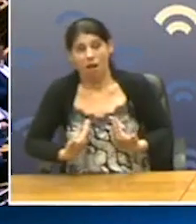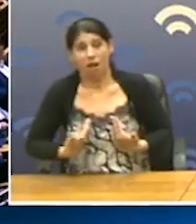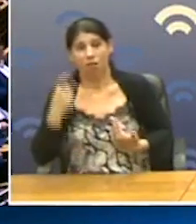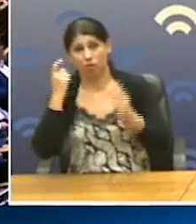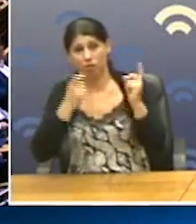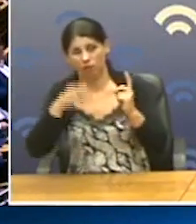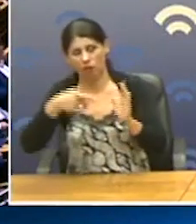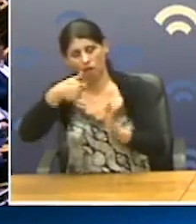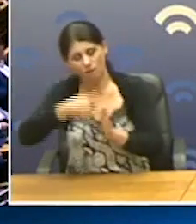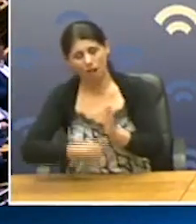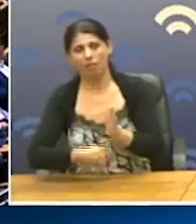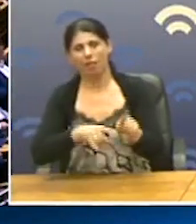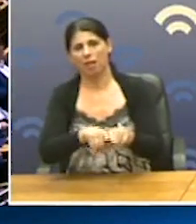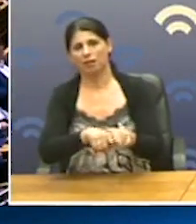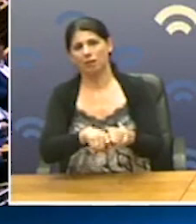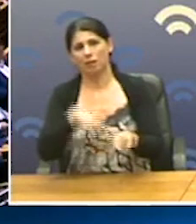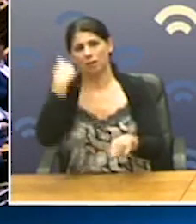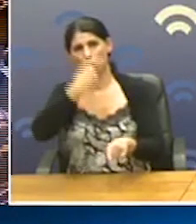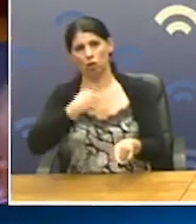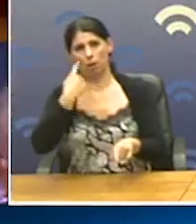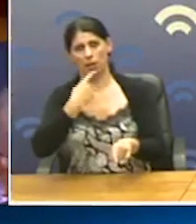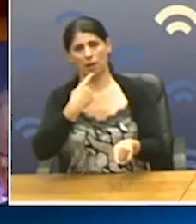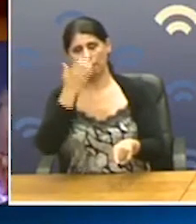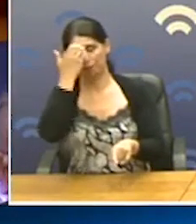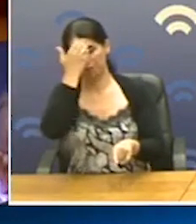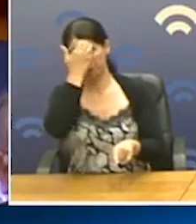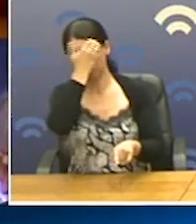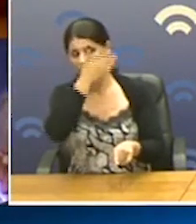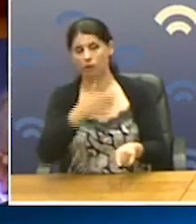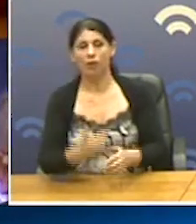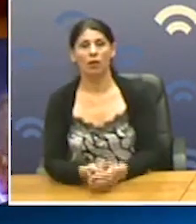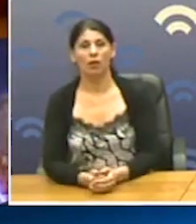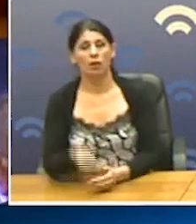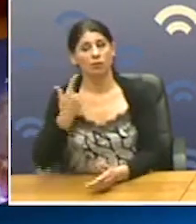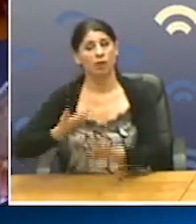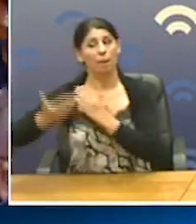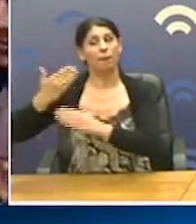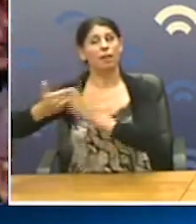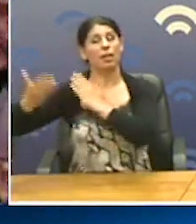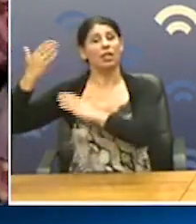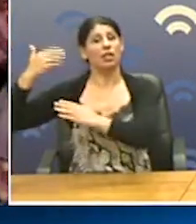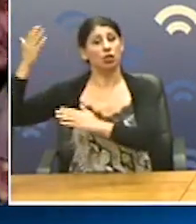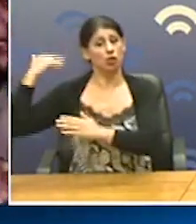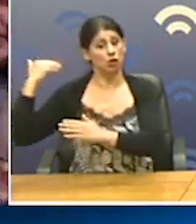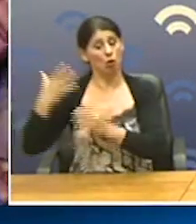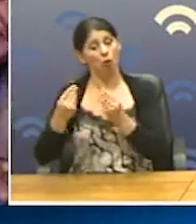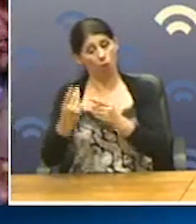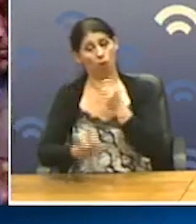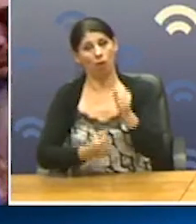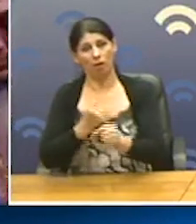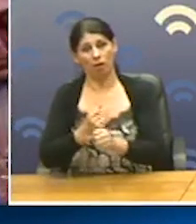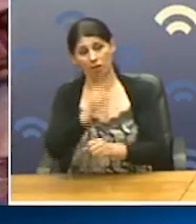είναι μια βαθιά σχέση προσωπική η οποία πηγαίνει πίσω αρκετά χρόνια.